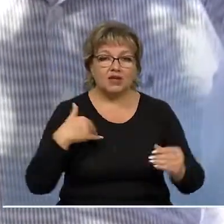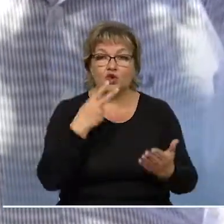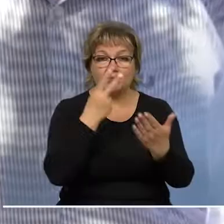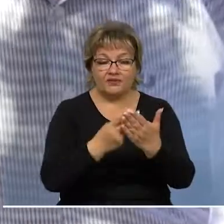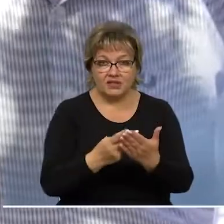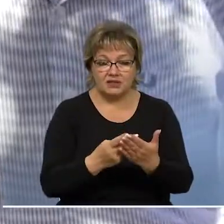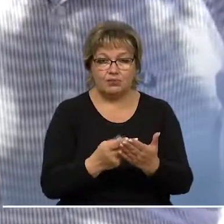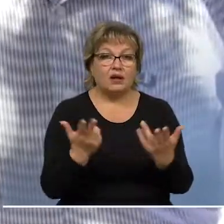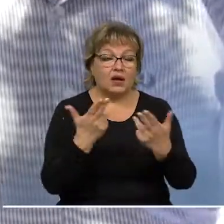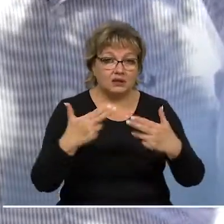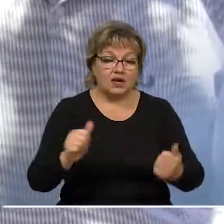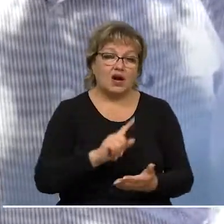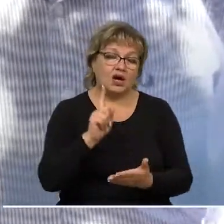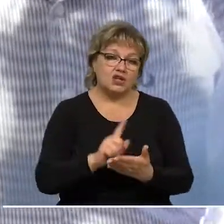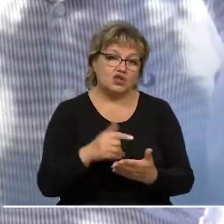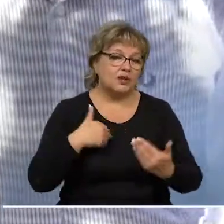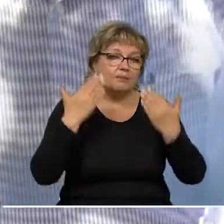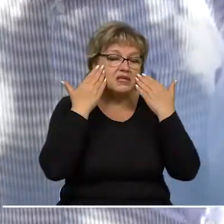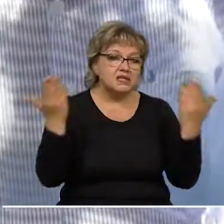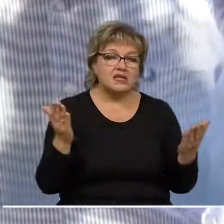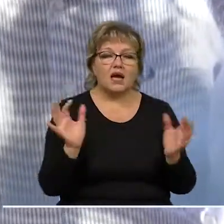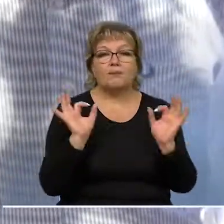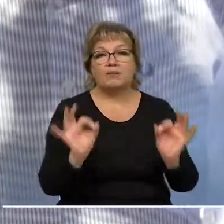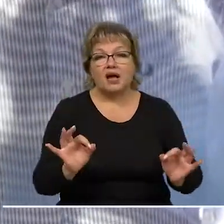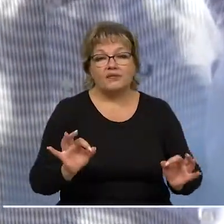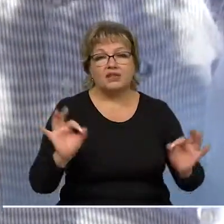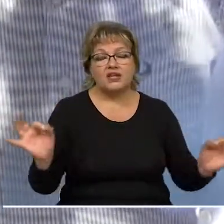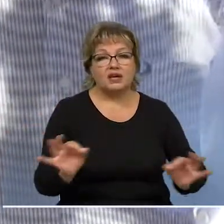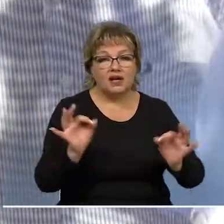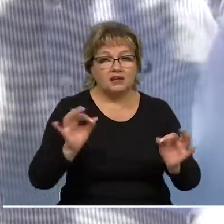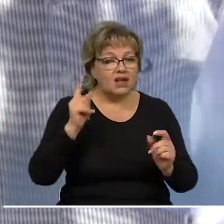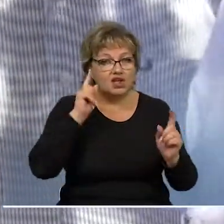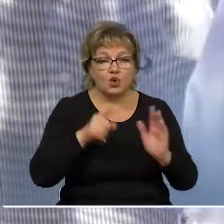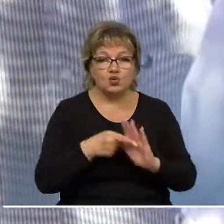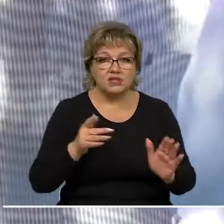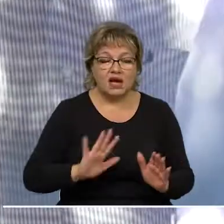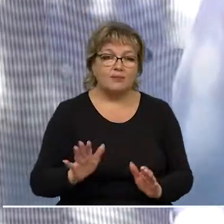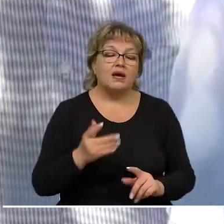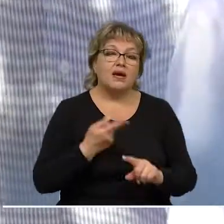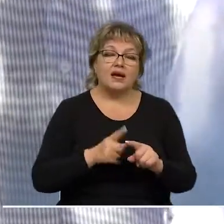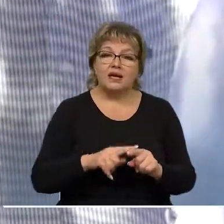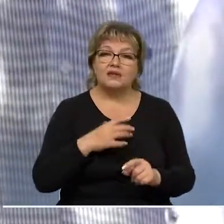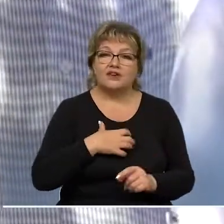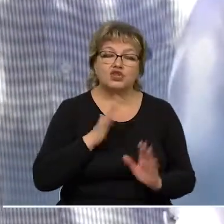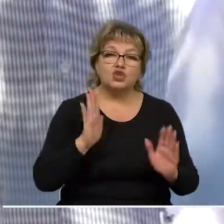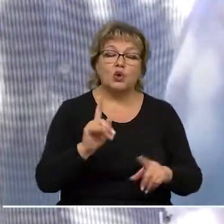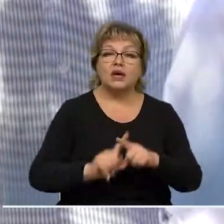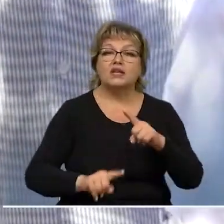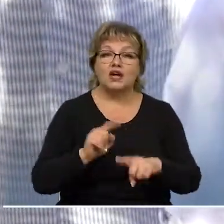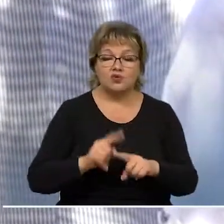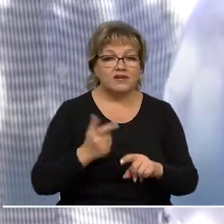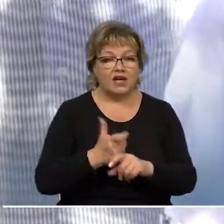памятника да конечно мы не узнаем там правда когда но это важно не только для